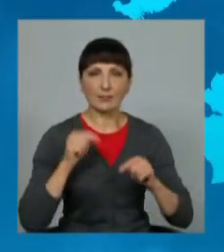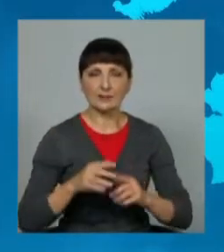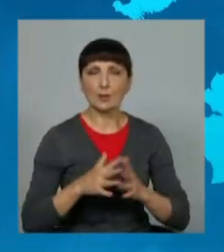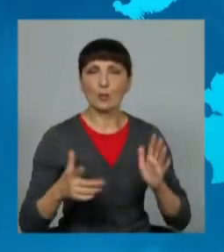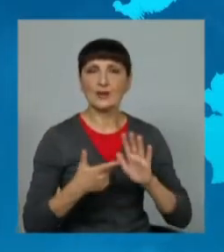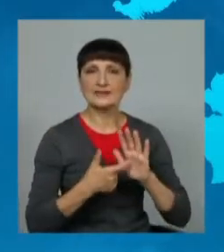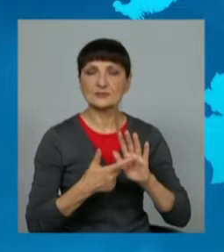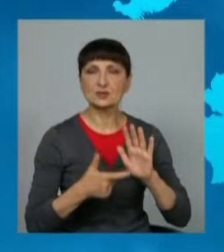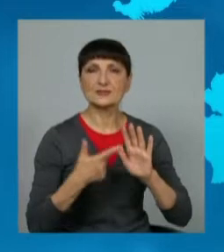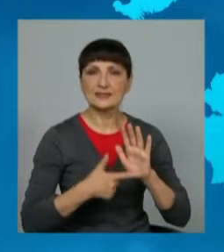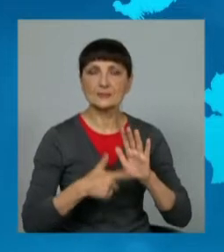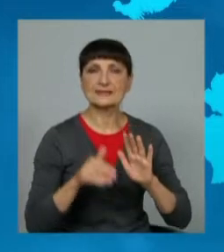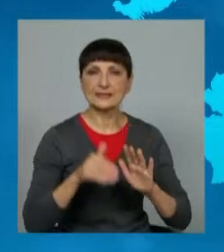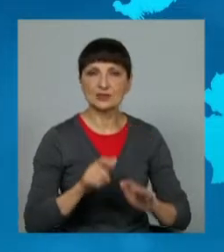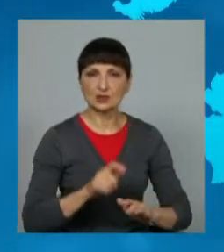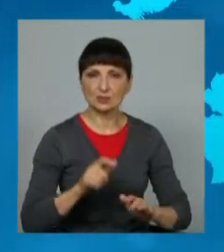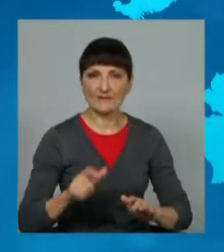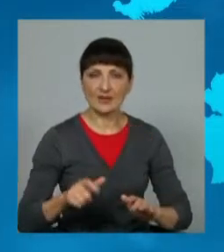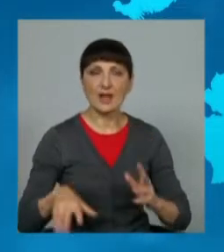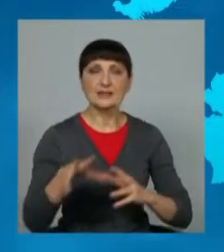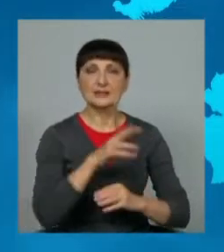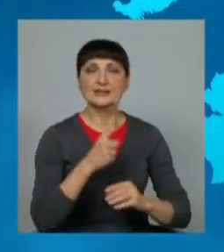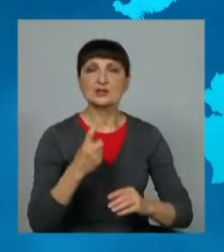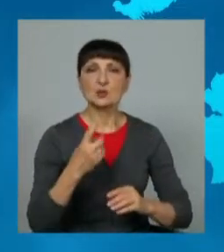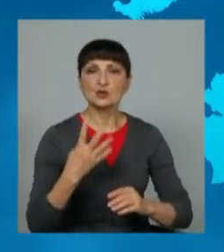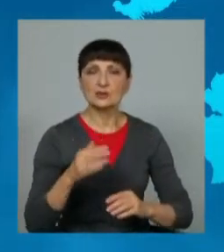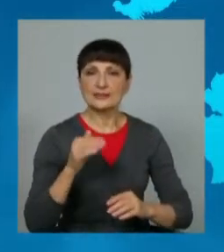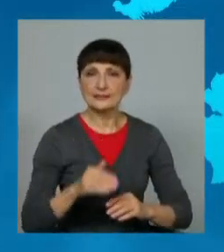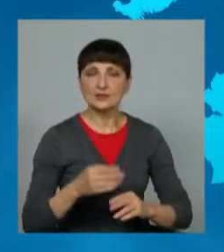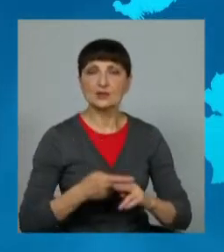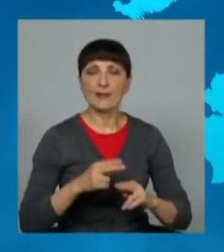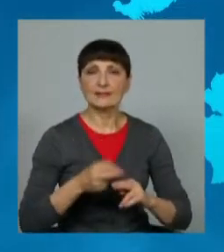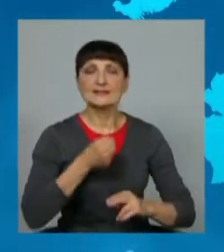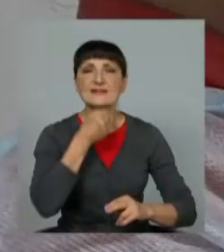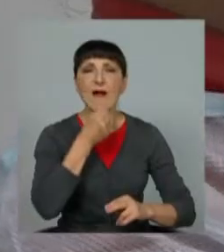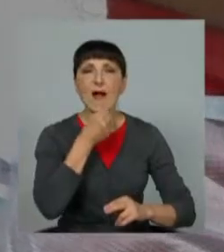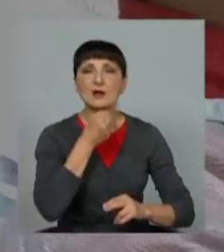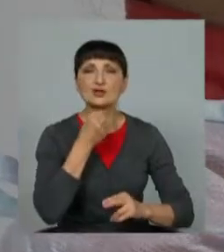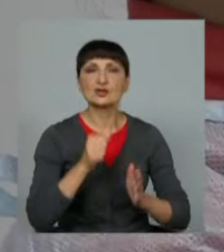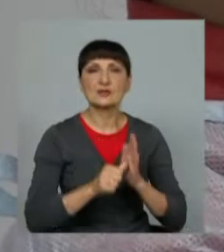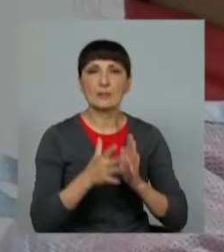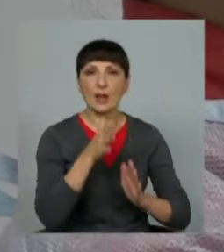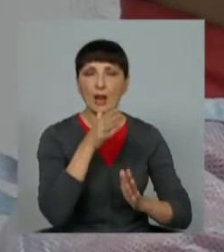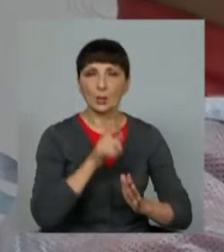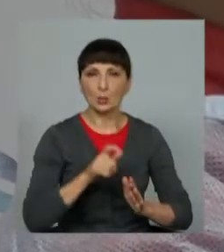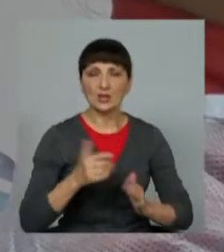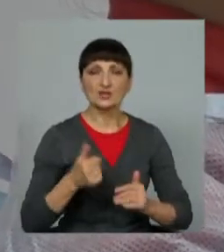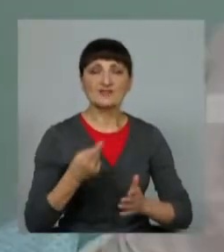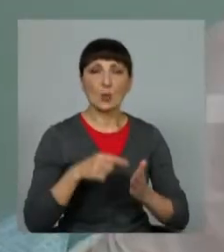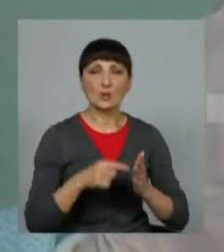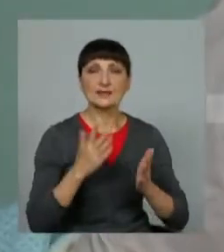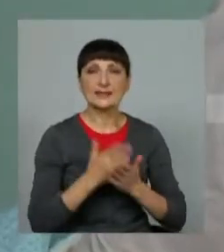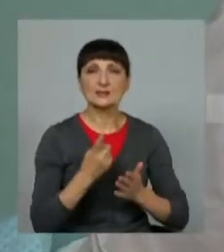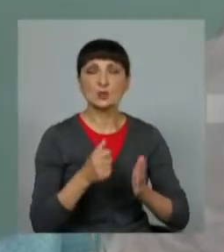более 770 тысяч человек, из которых свыше 104 тысяч лица старше 60. Сейчас в городе функционирует